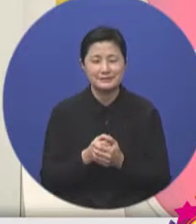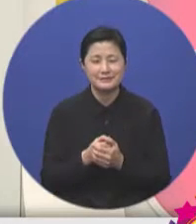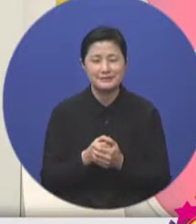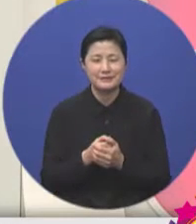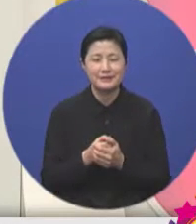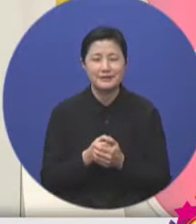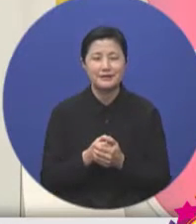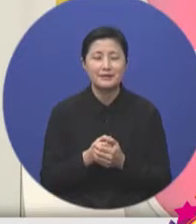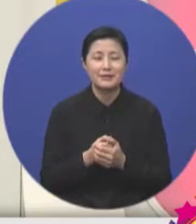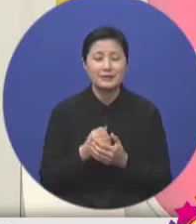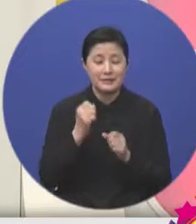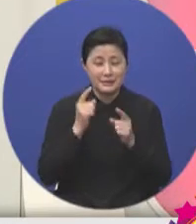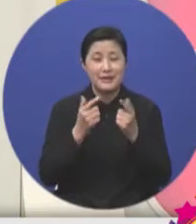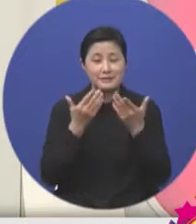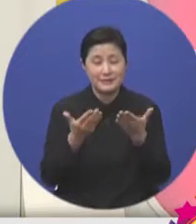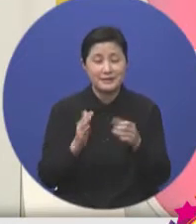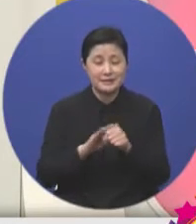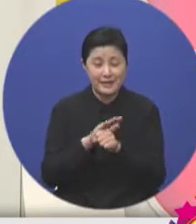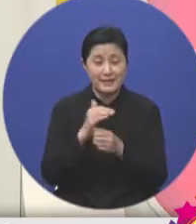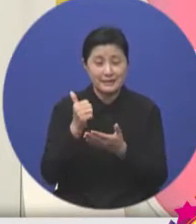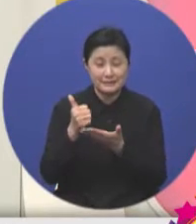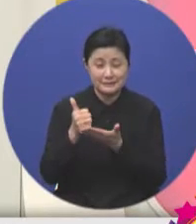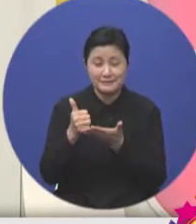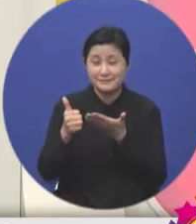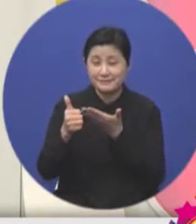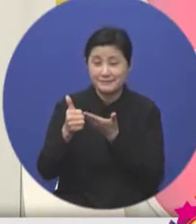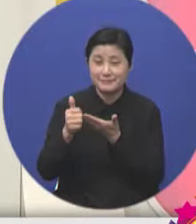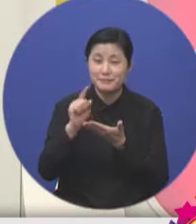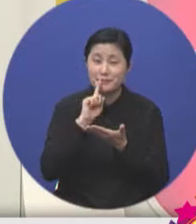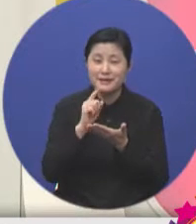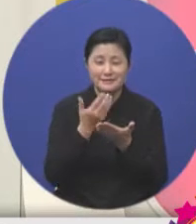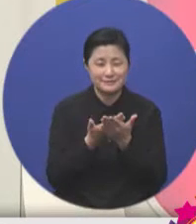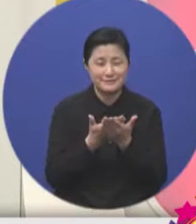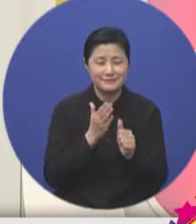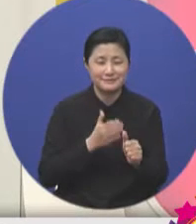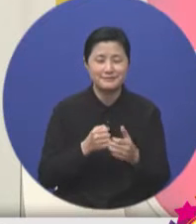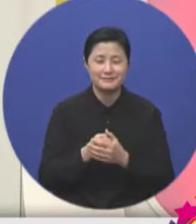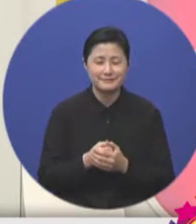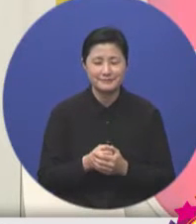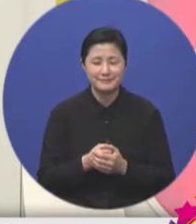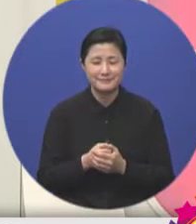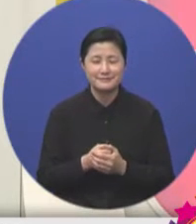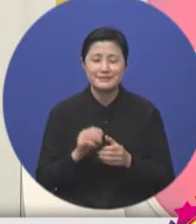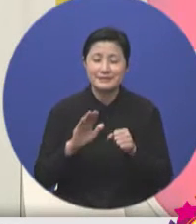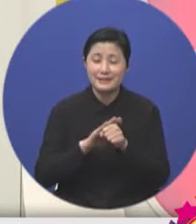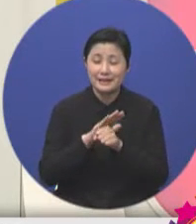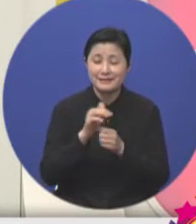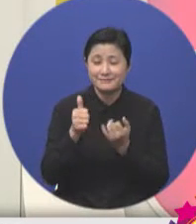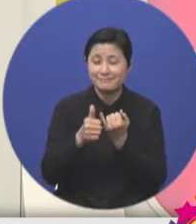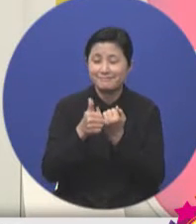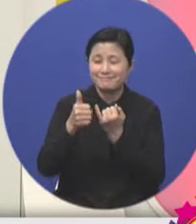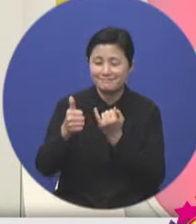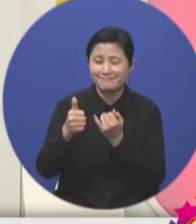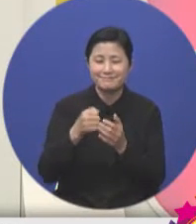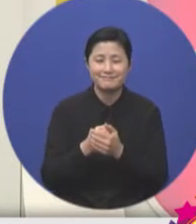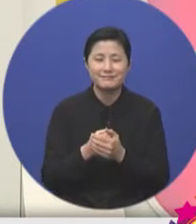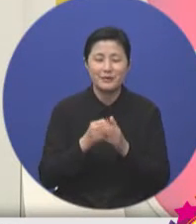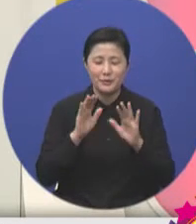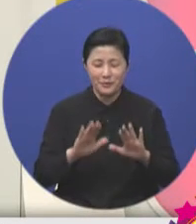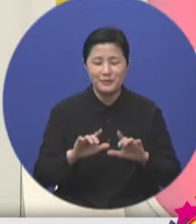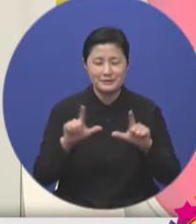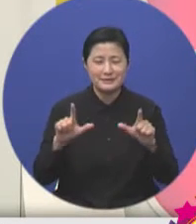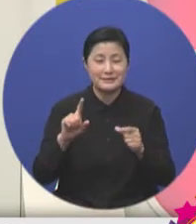쏘시게 생겼다. 기회 드릴게요. 네, 사랑하는 쏠게요. 신랑. 하면서 인터뷰 이야기 좀 해주세요. 네. 사랑하는 신랑, 나